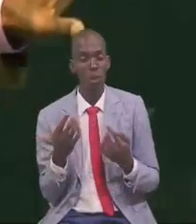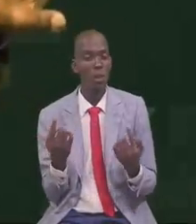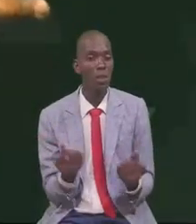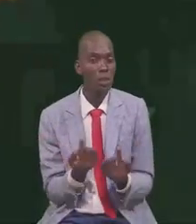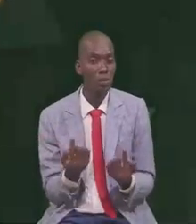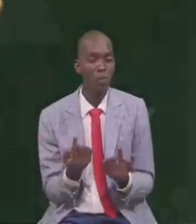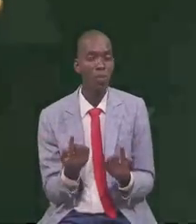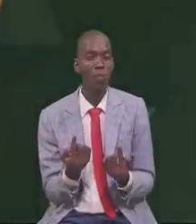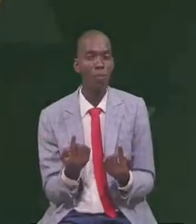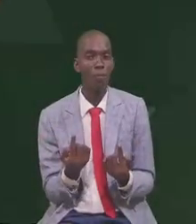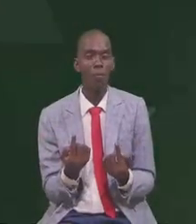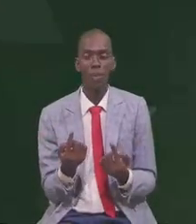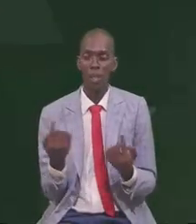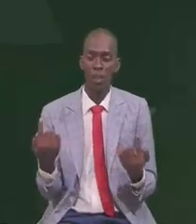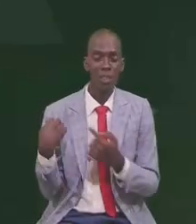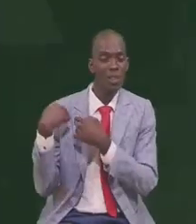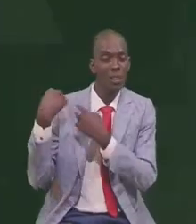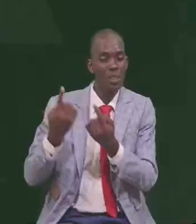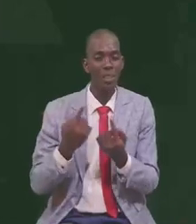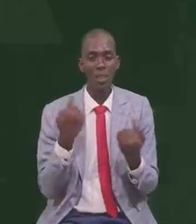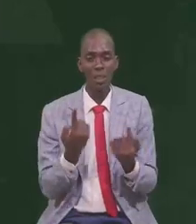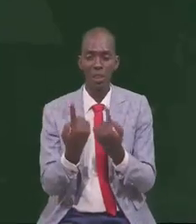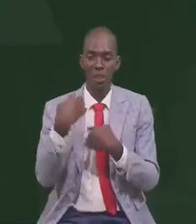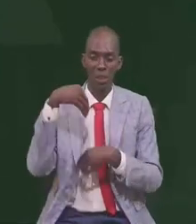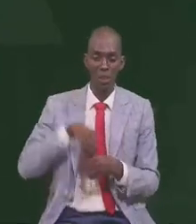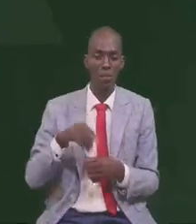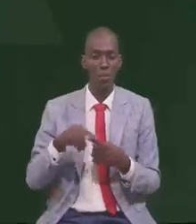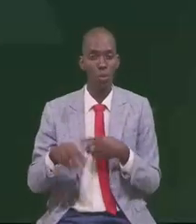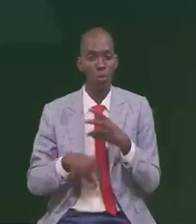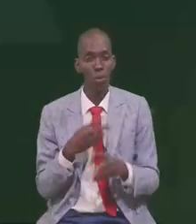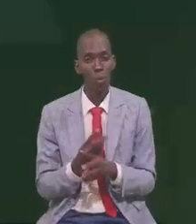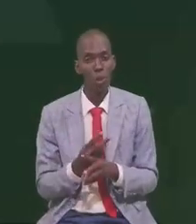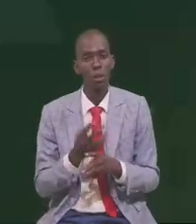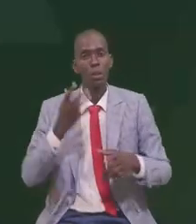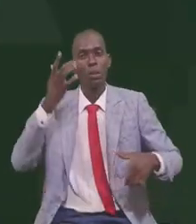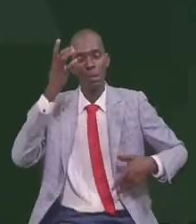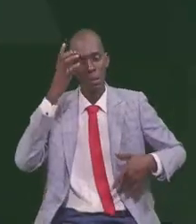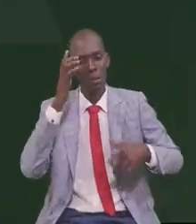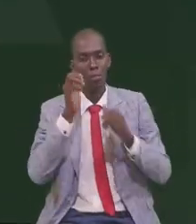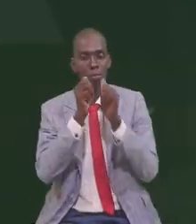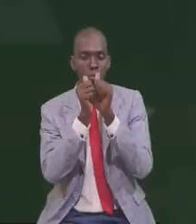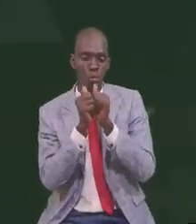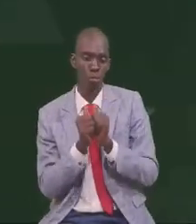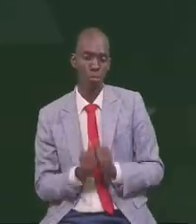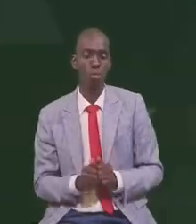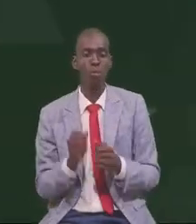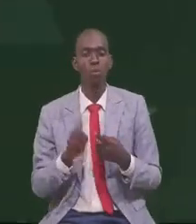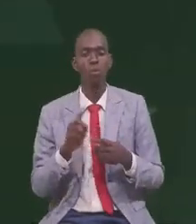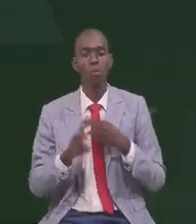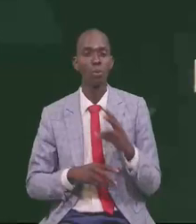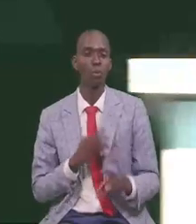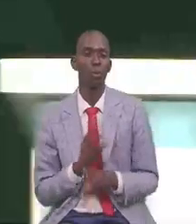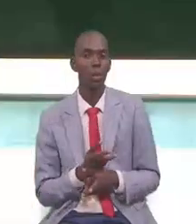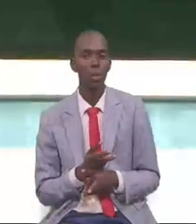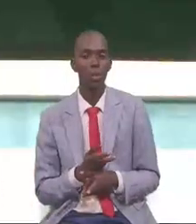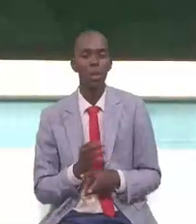Depuis que le péché est venu dans le monde, la maladie est aussi venue dans le monde. Je